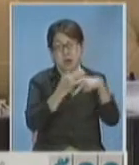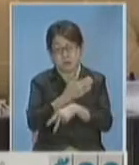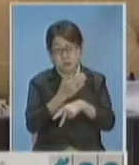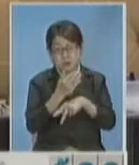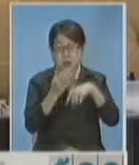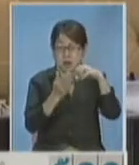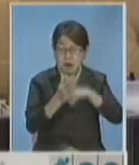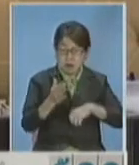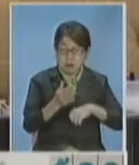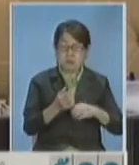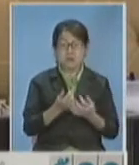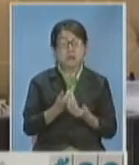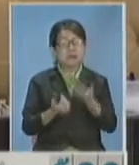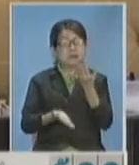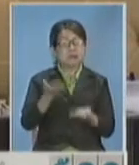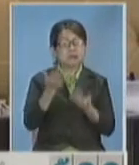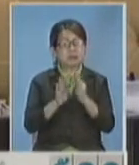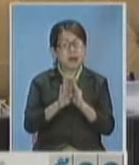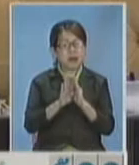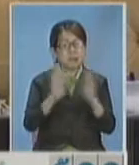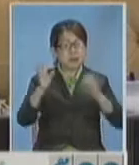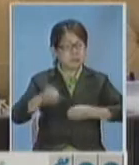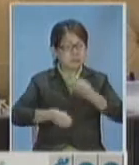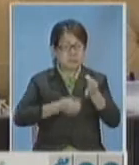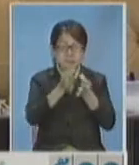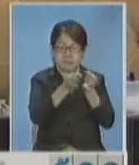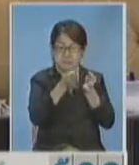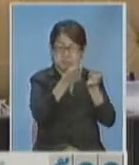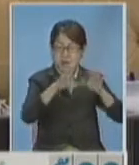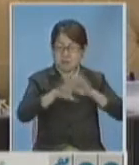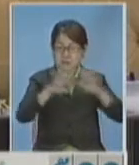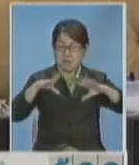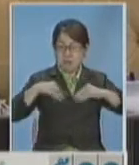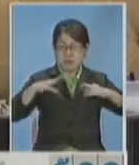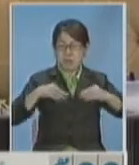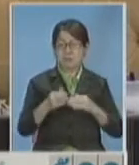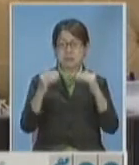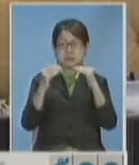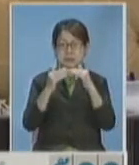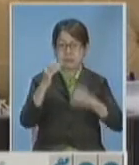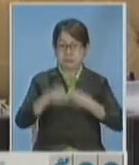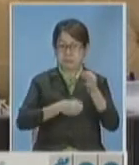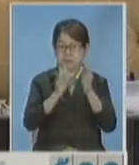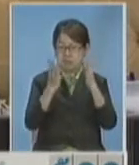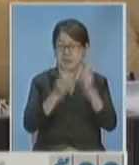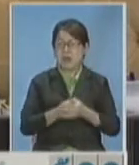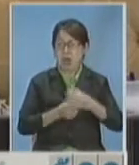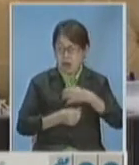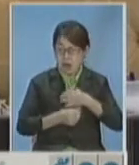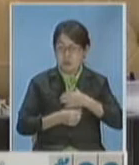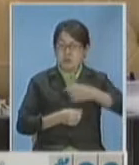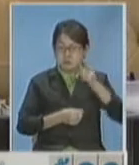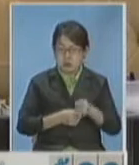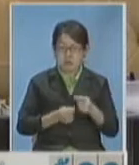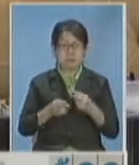นยัตติไม่ไว้วางใจนะฮะท่านก็ไม่มีสิทธิ์อภิปรายนะฮะ ถ้าจะอภิปรายต้องยื่นถอดถอนก่อน